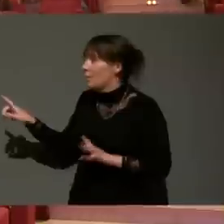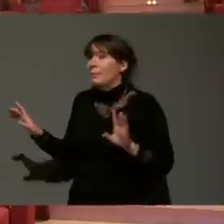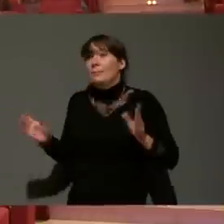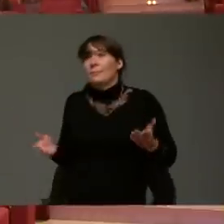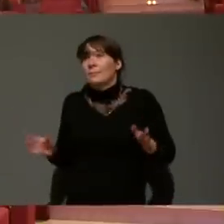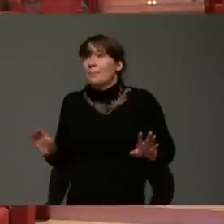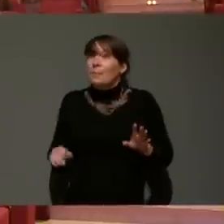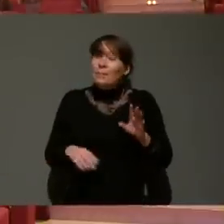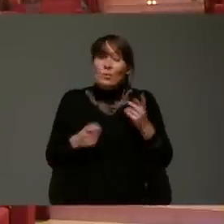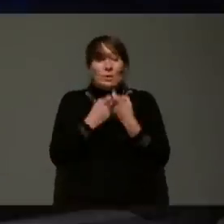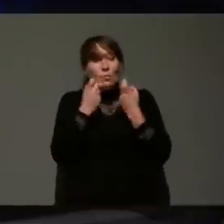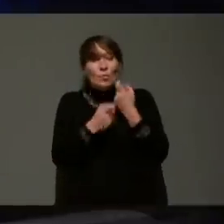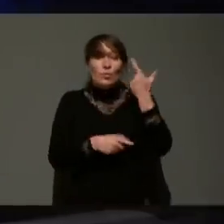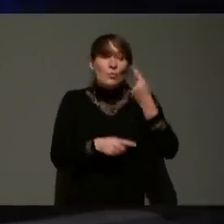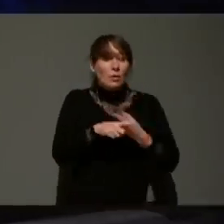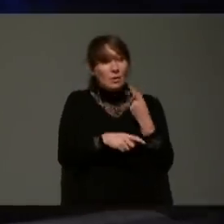deux fois par jour,